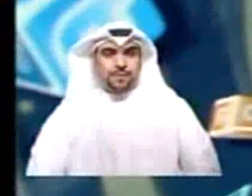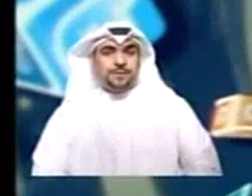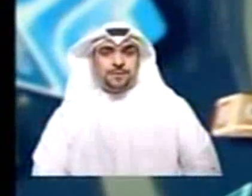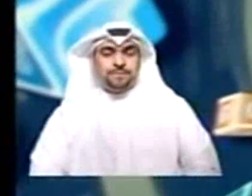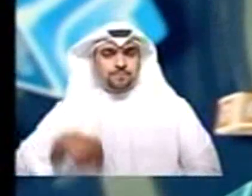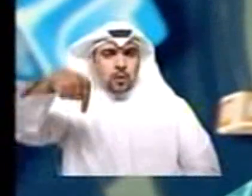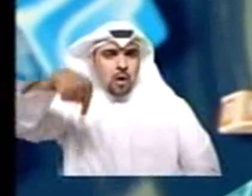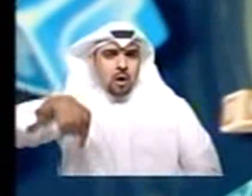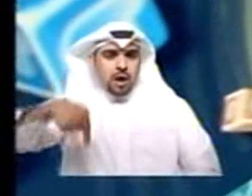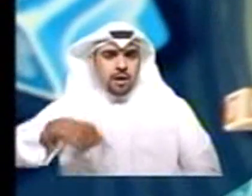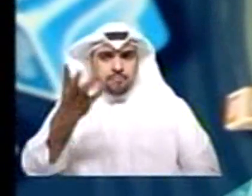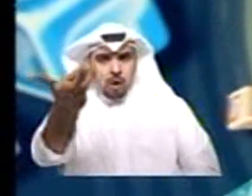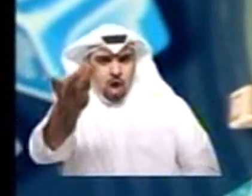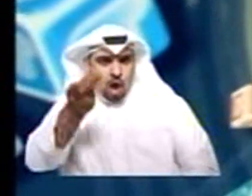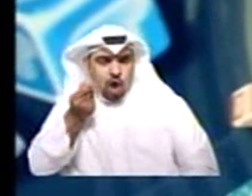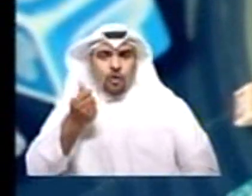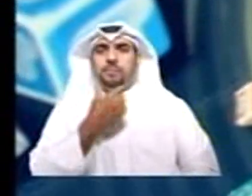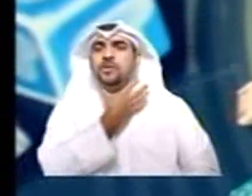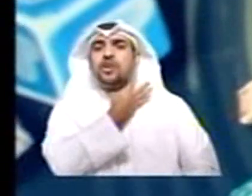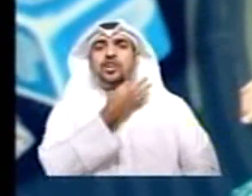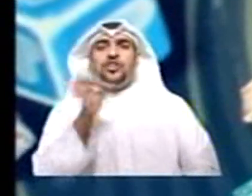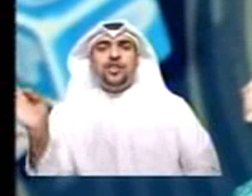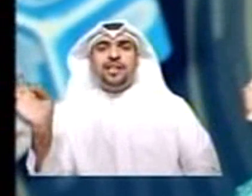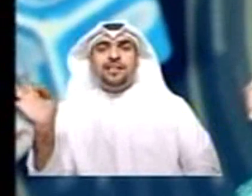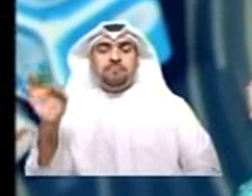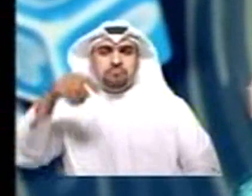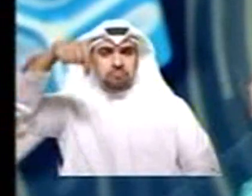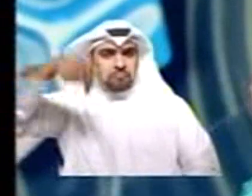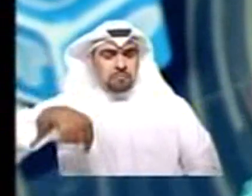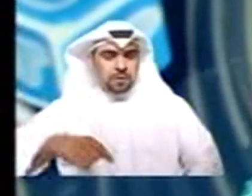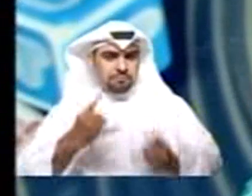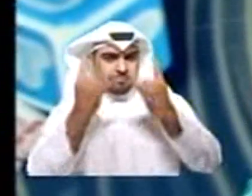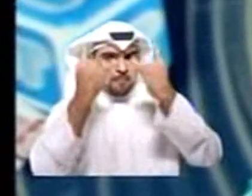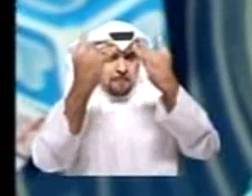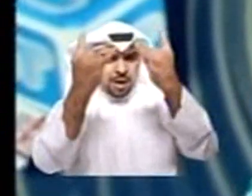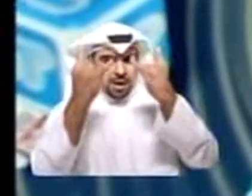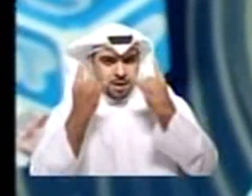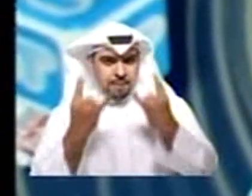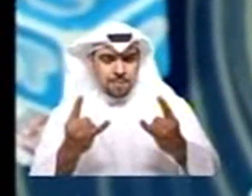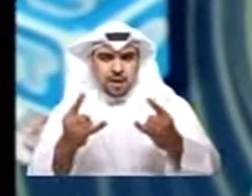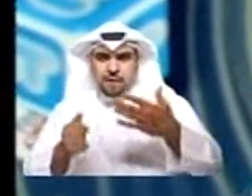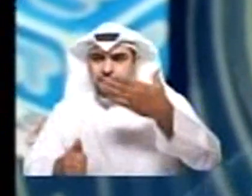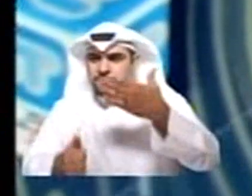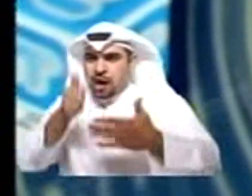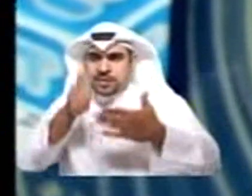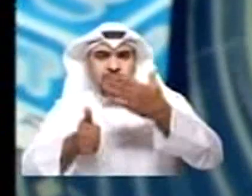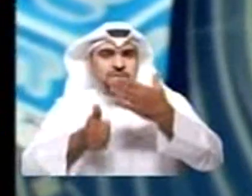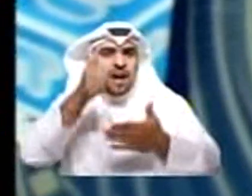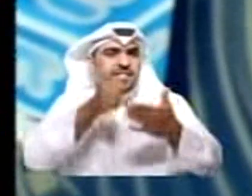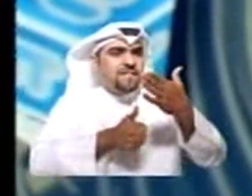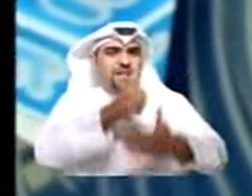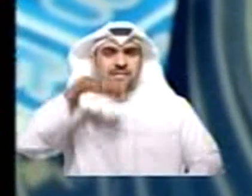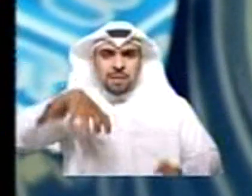رقم جديد وقفزة ذهبية كبيرة تسطر بأحرف من نور الإنجازات الكويتية.